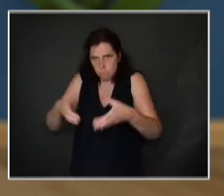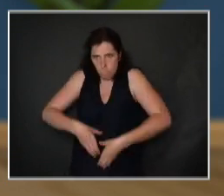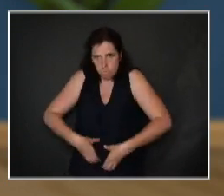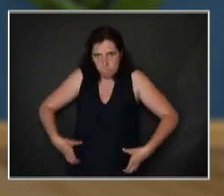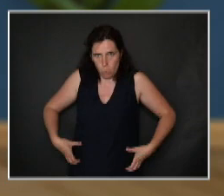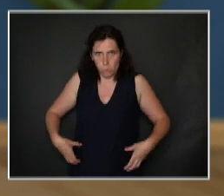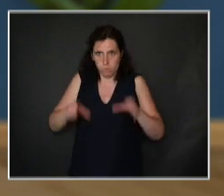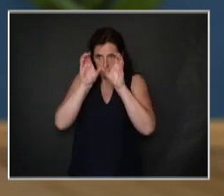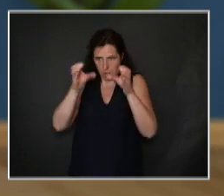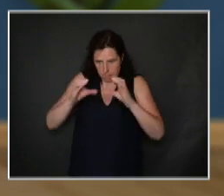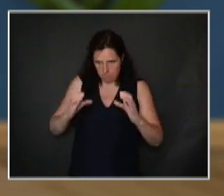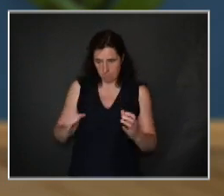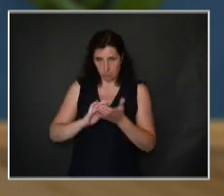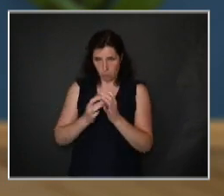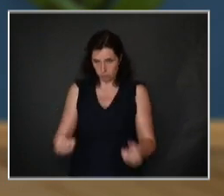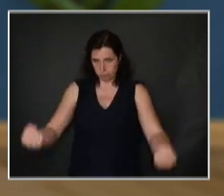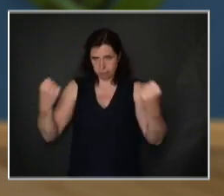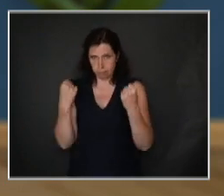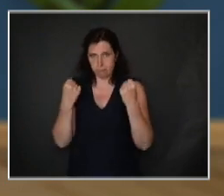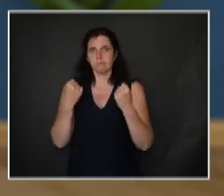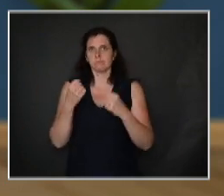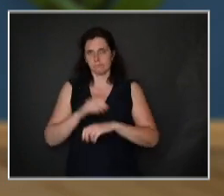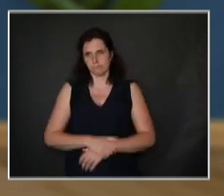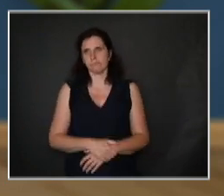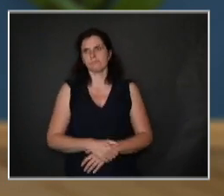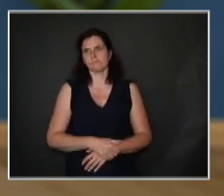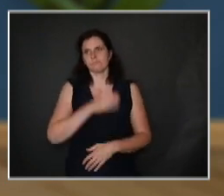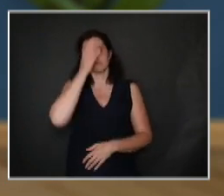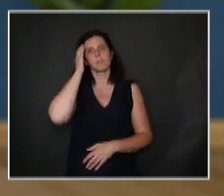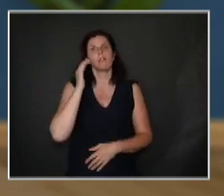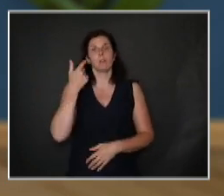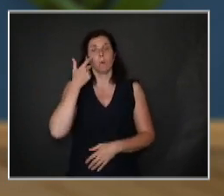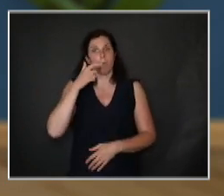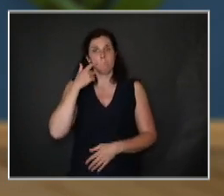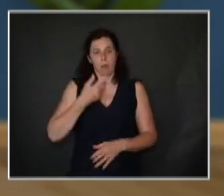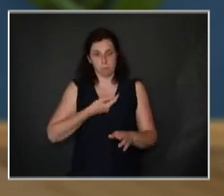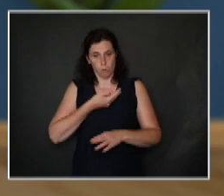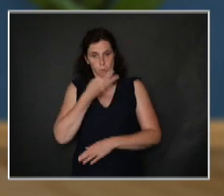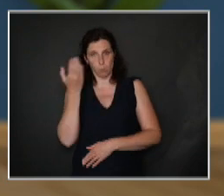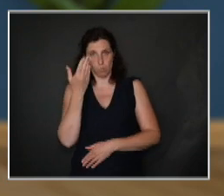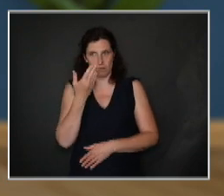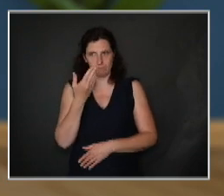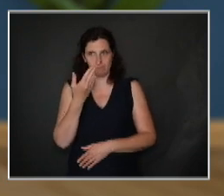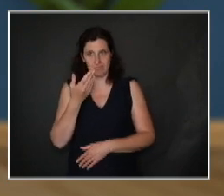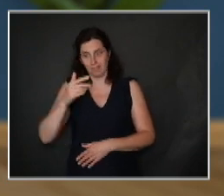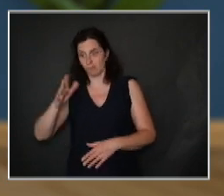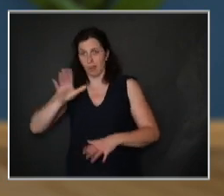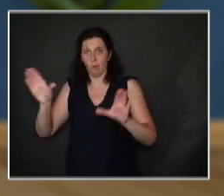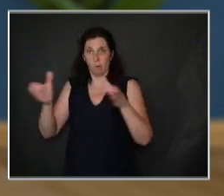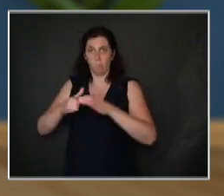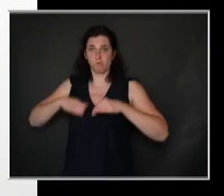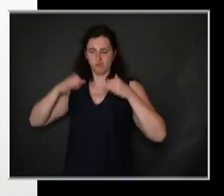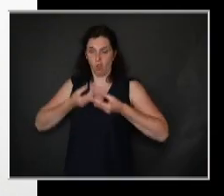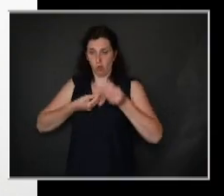les muscles spinaux. Alors, on voit que de plus en plus, on a des dangers qui guettent notre jeunesse avec